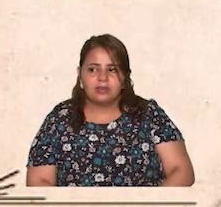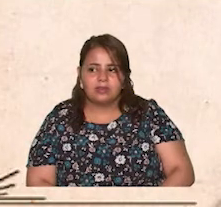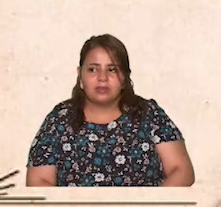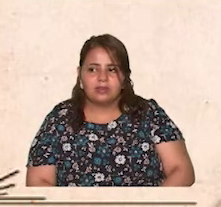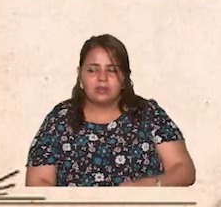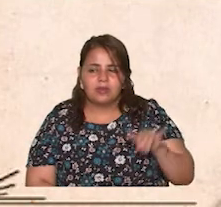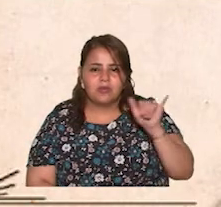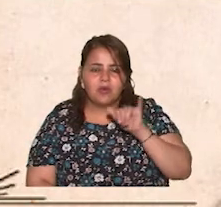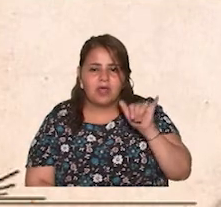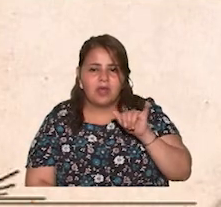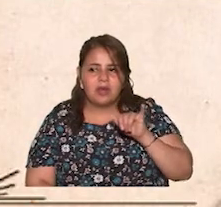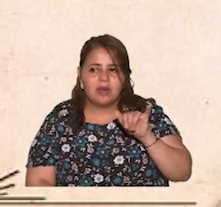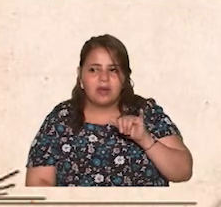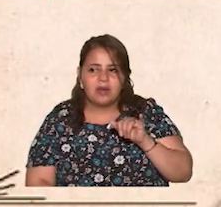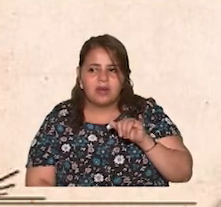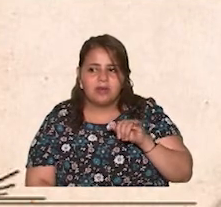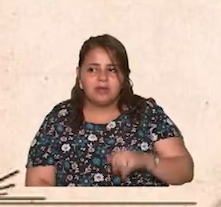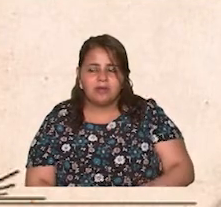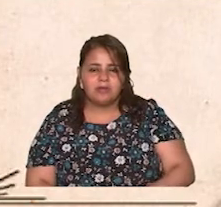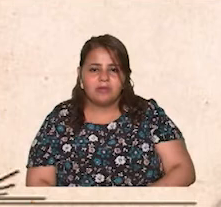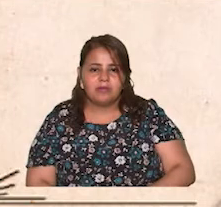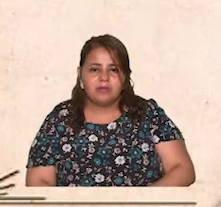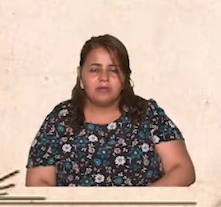الحاجات الالتزام. يعني إحنا عندنا هنا